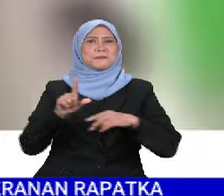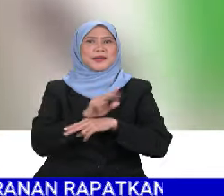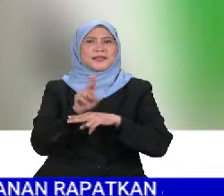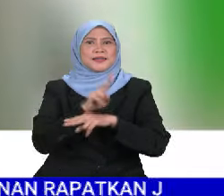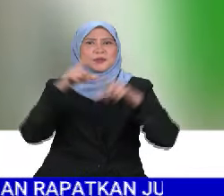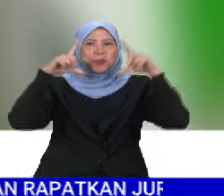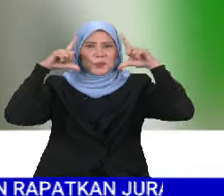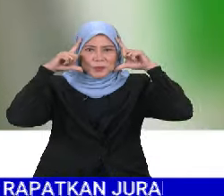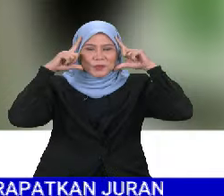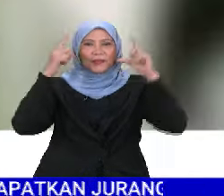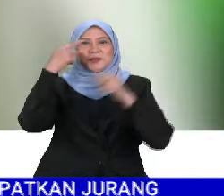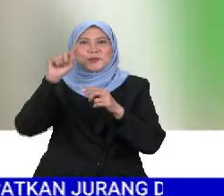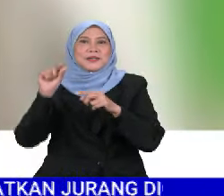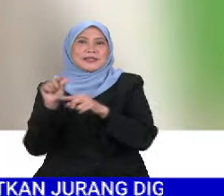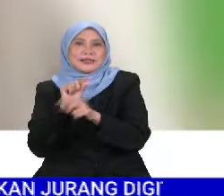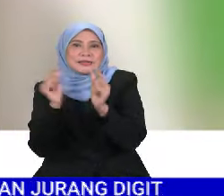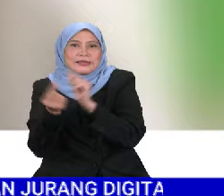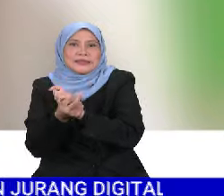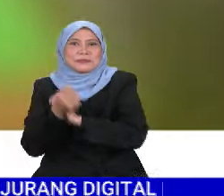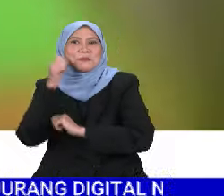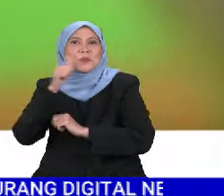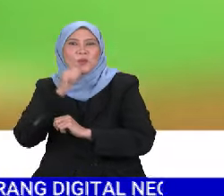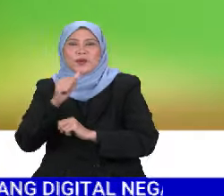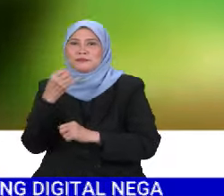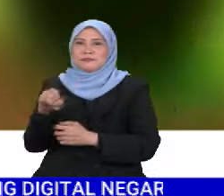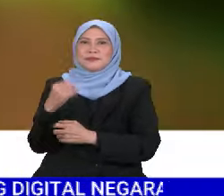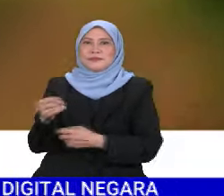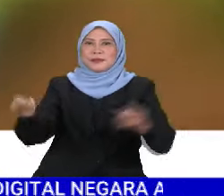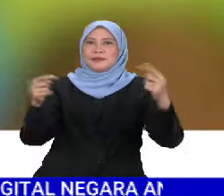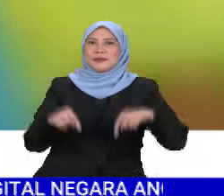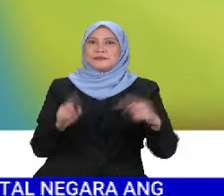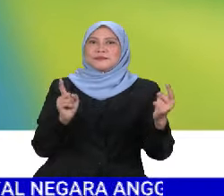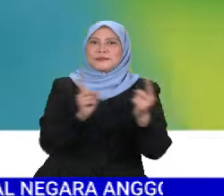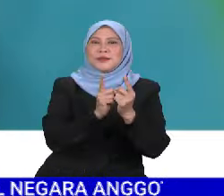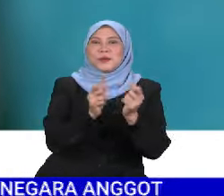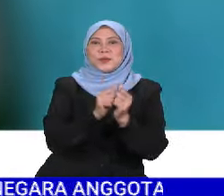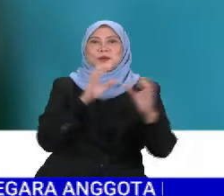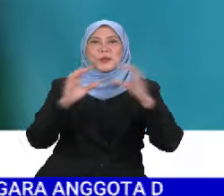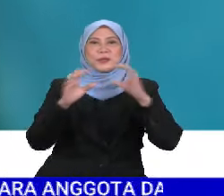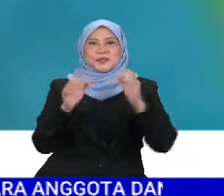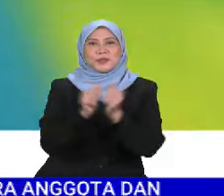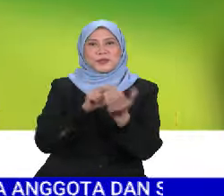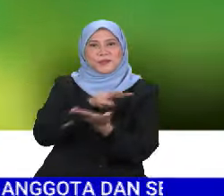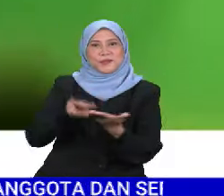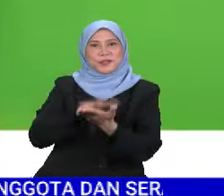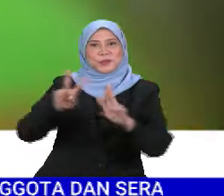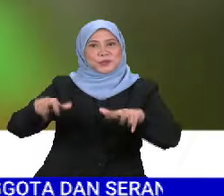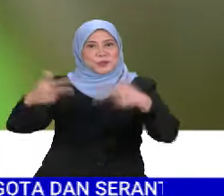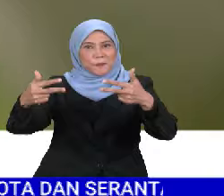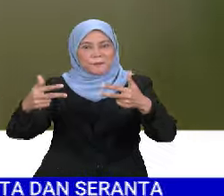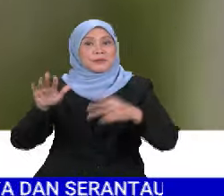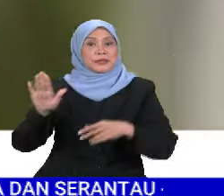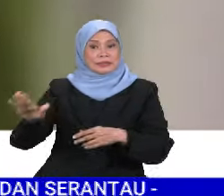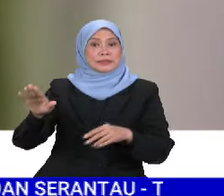tudung untuk menggantikan teman wanitanya yang tidak dapat menghadiri pertemuan menerusi komunikasi video Zoom. Dia